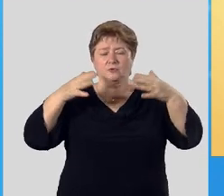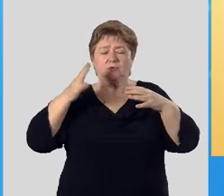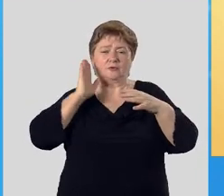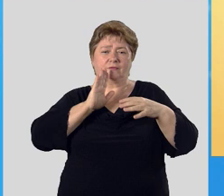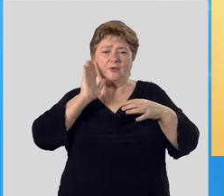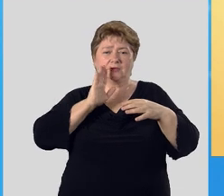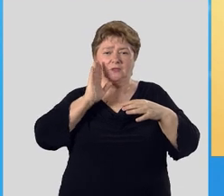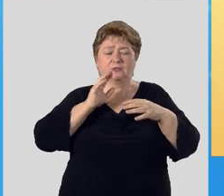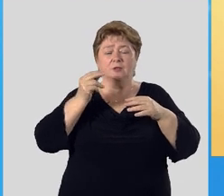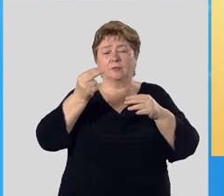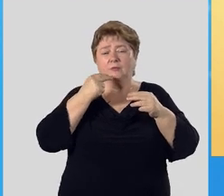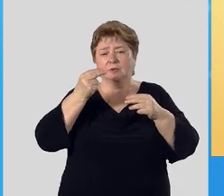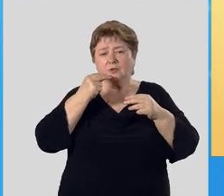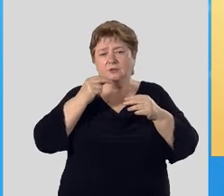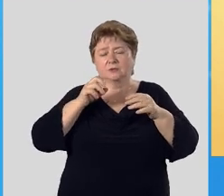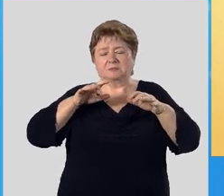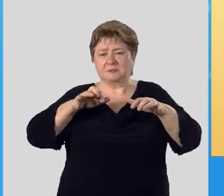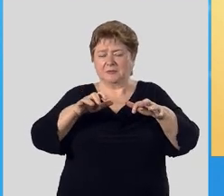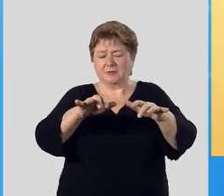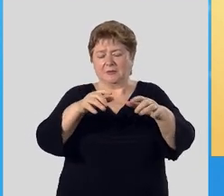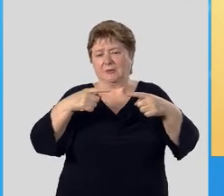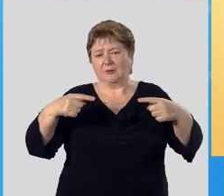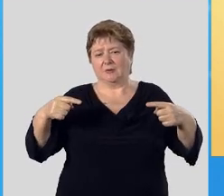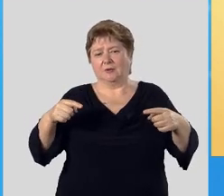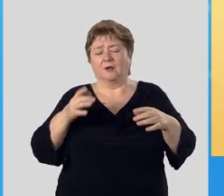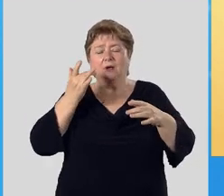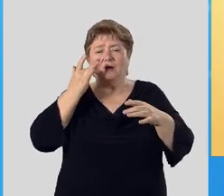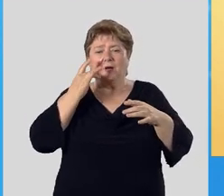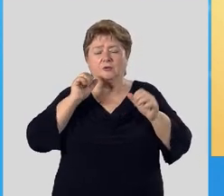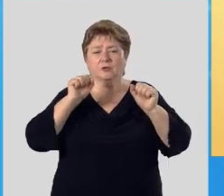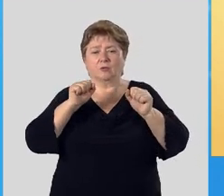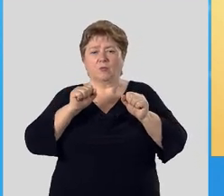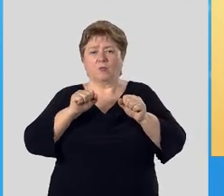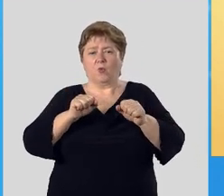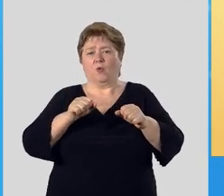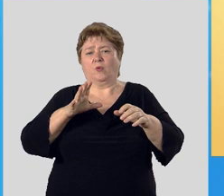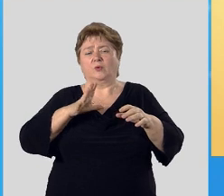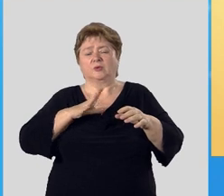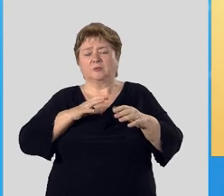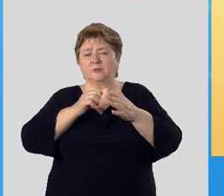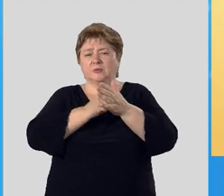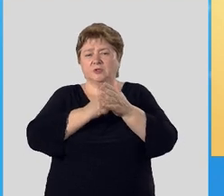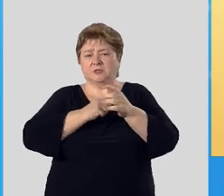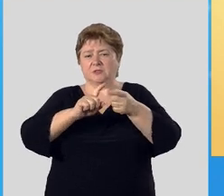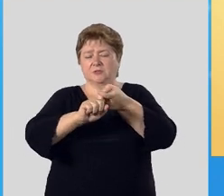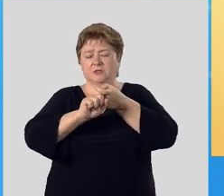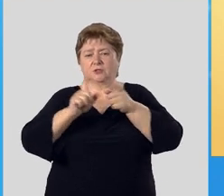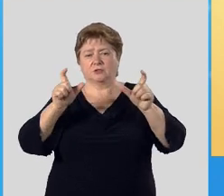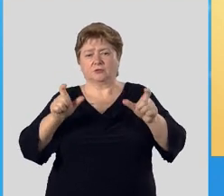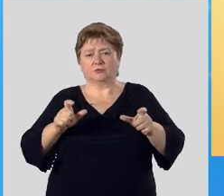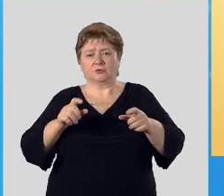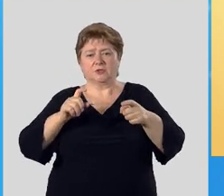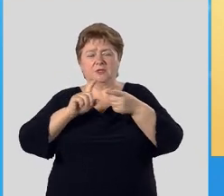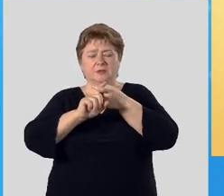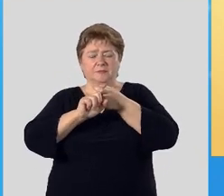воде и пище микроорганизмов который могут оказаться причиной заражения людей